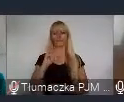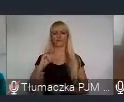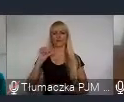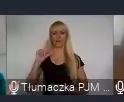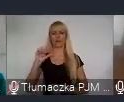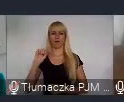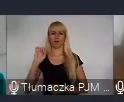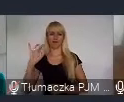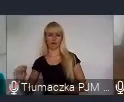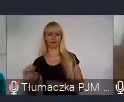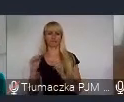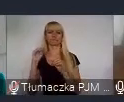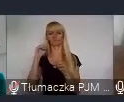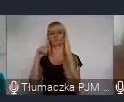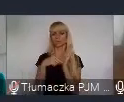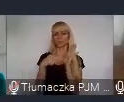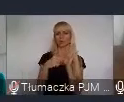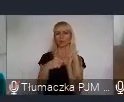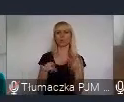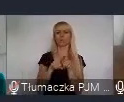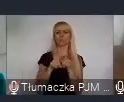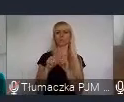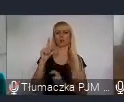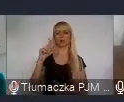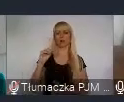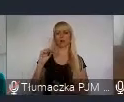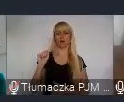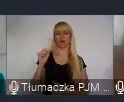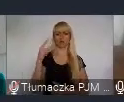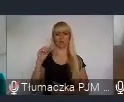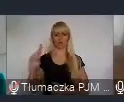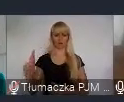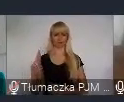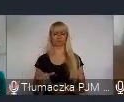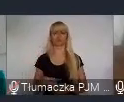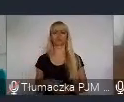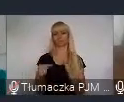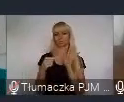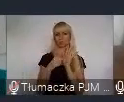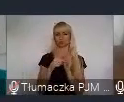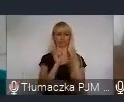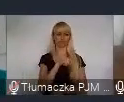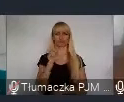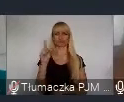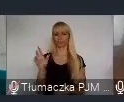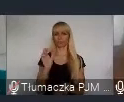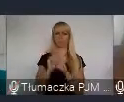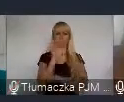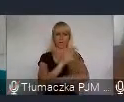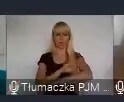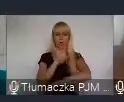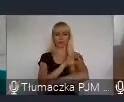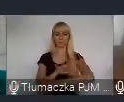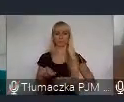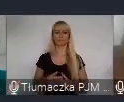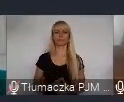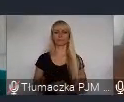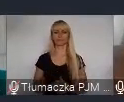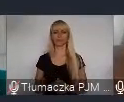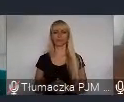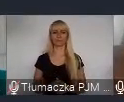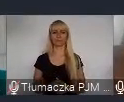20 000. Ten drugi przypadek, Smart Village i inicjatywa LIDER, są bardziej elitarne, tym niemniej jak najbardziej